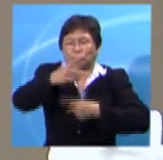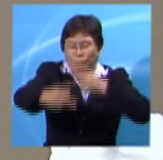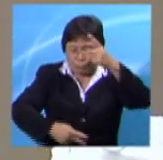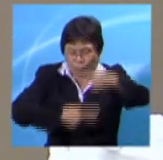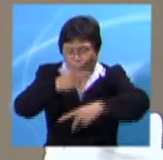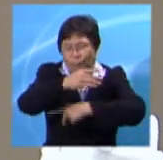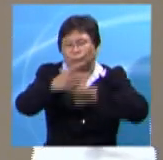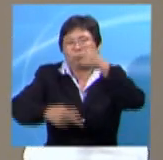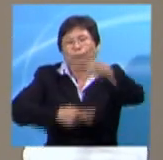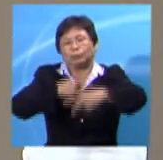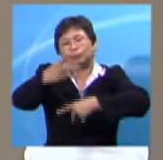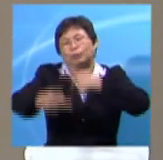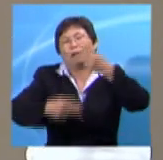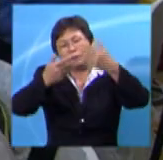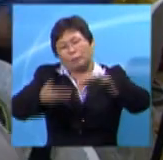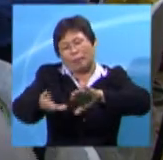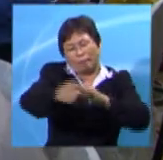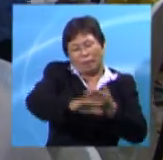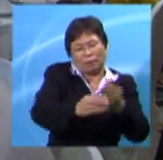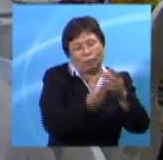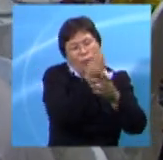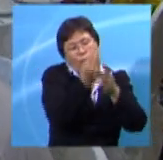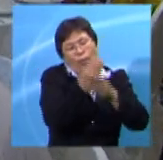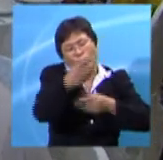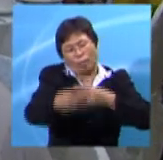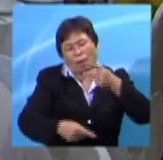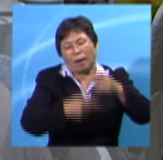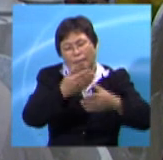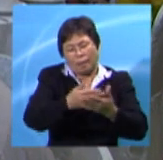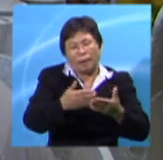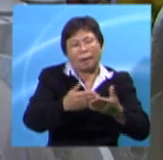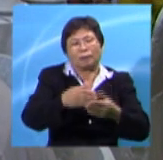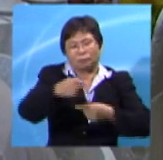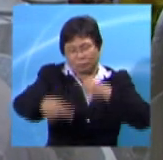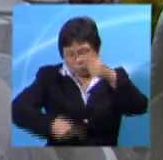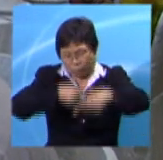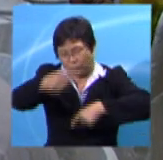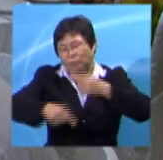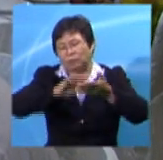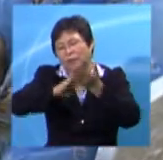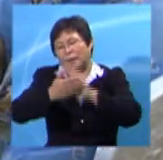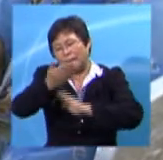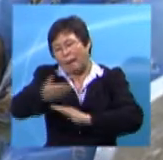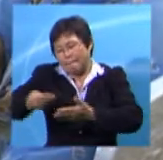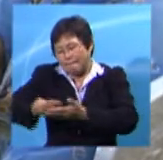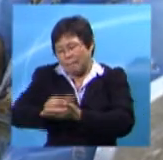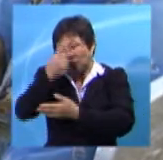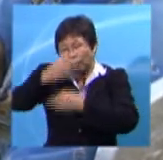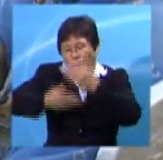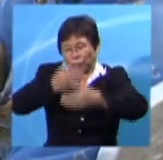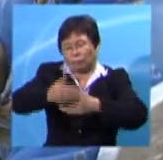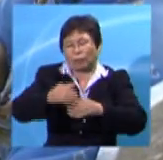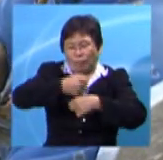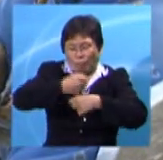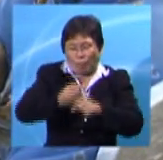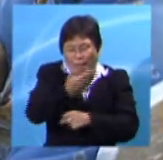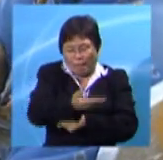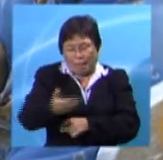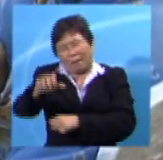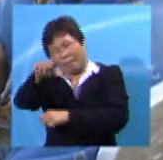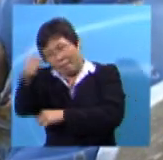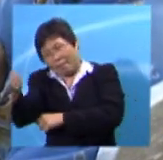pereputan selepas kematian tumbuh-tumbuhan dan bahan galian untuk menjadi sumber bahan mentah bagi proses pembuatan produk